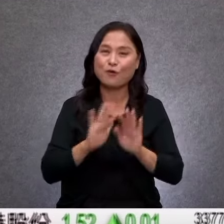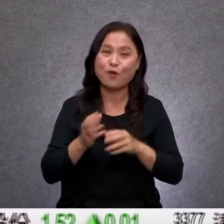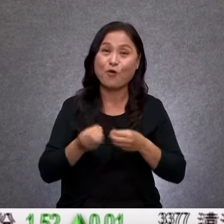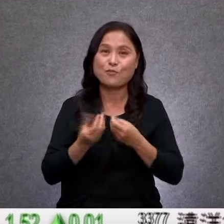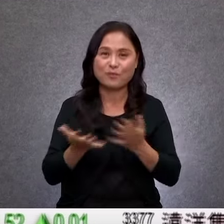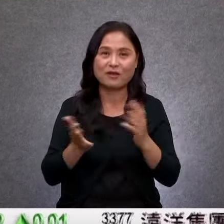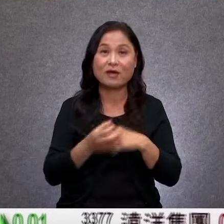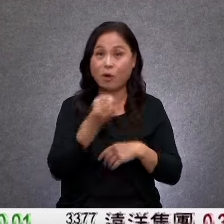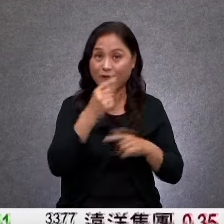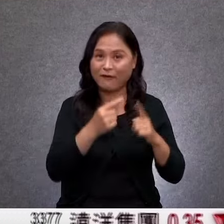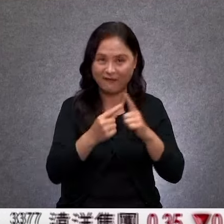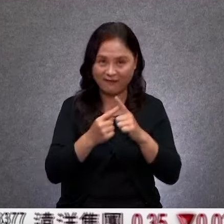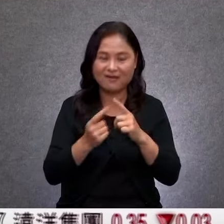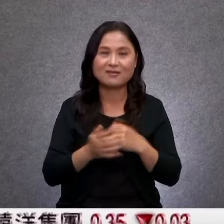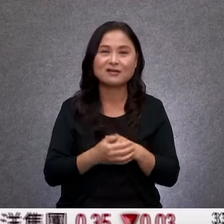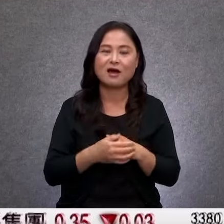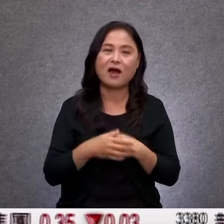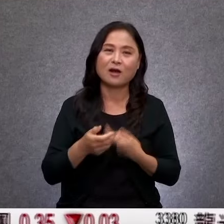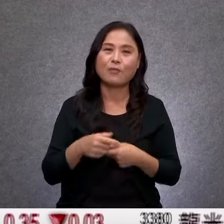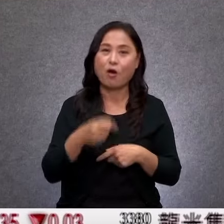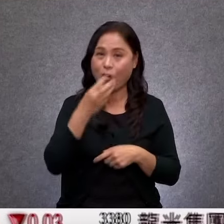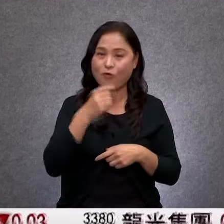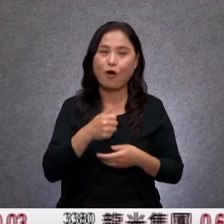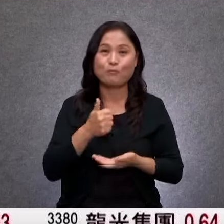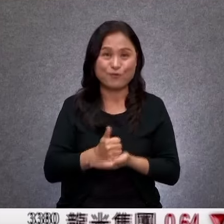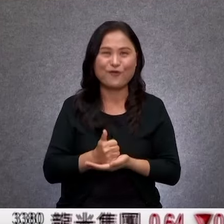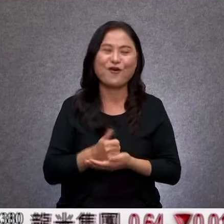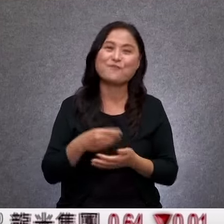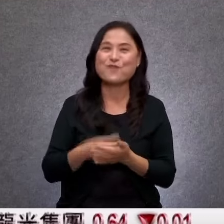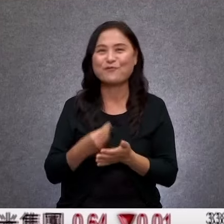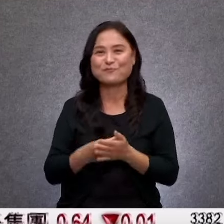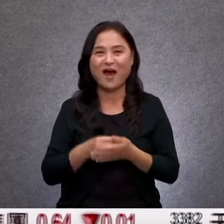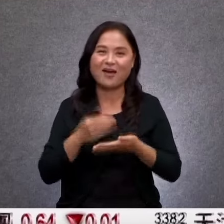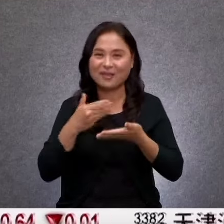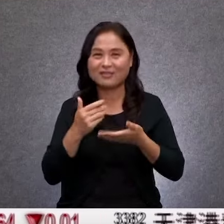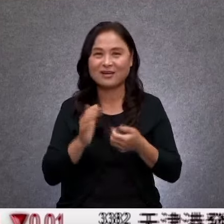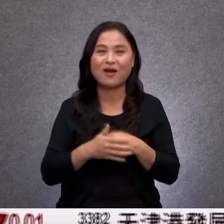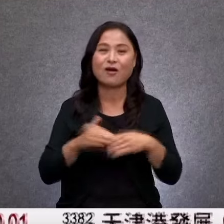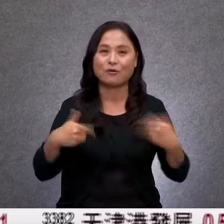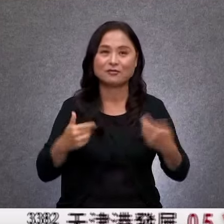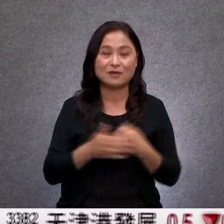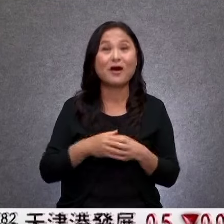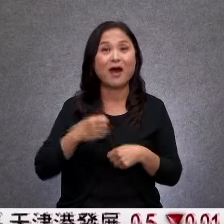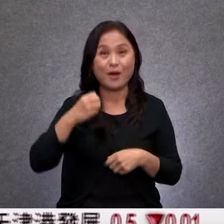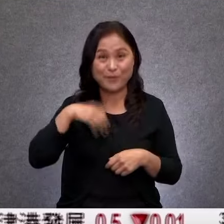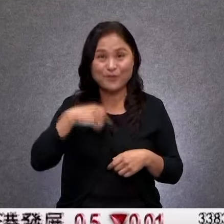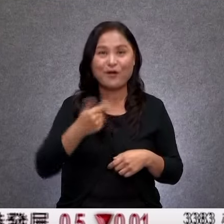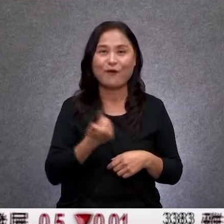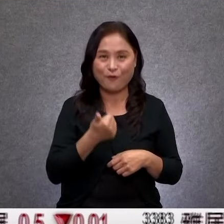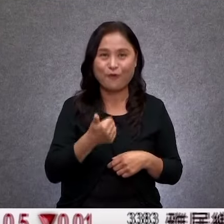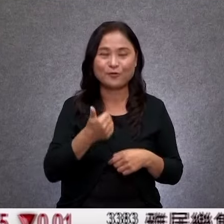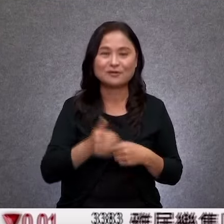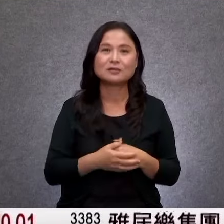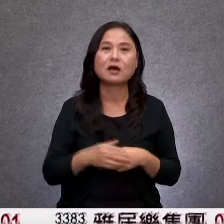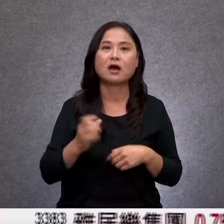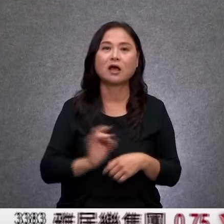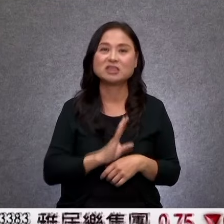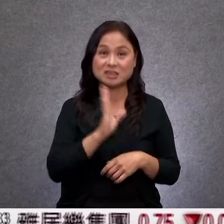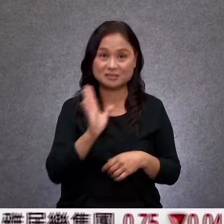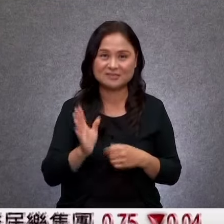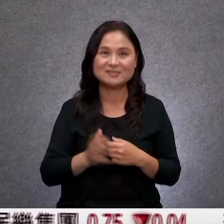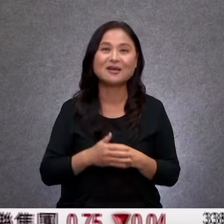產品服務出來，給香港市民呢他留港消費，消費得開心有好的體